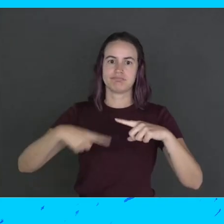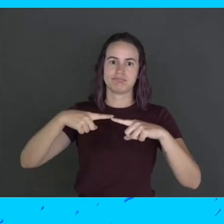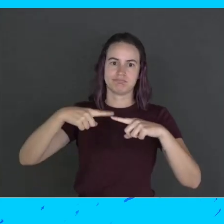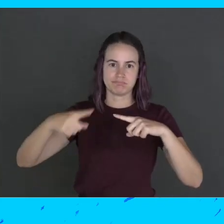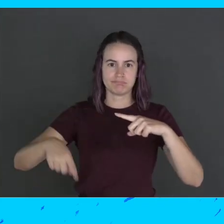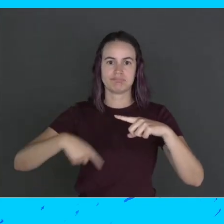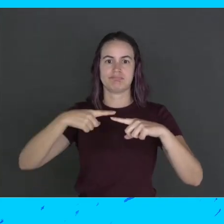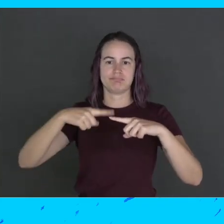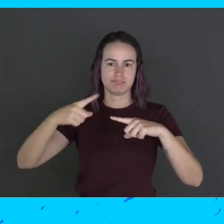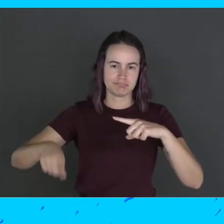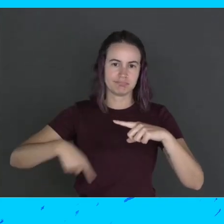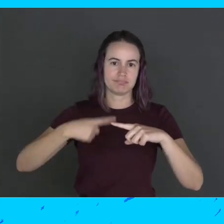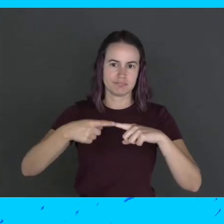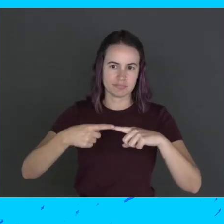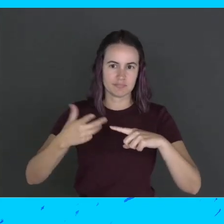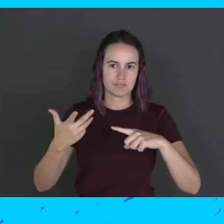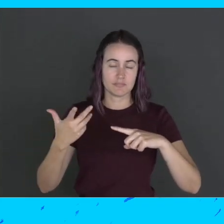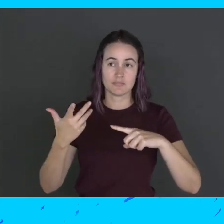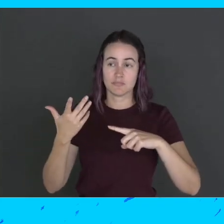Donc,